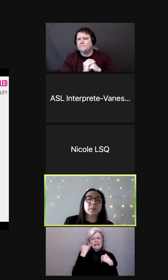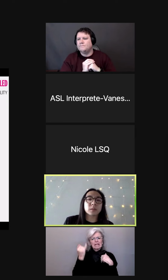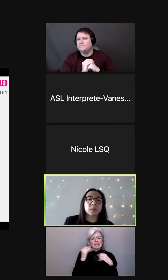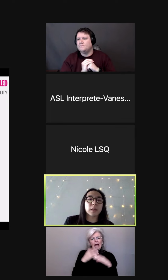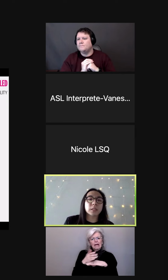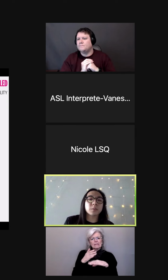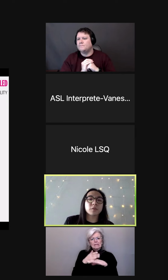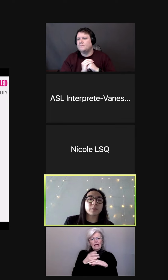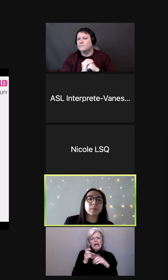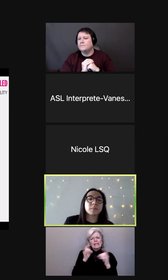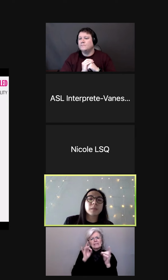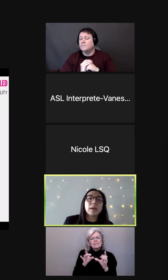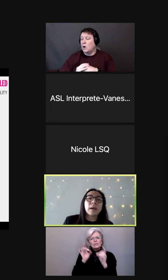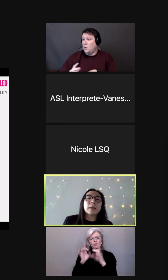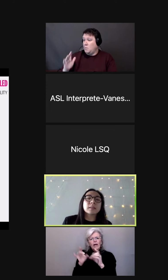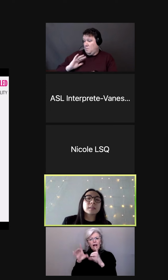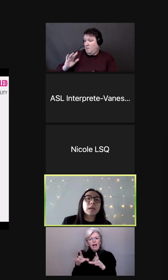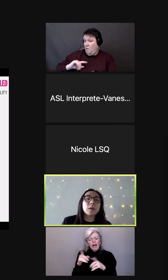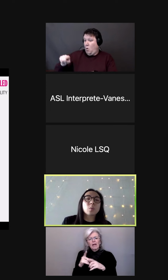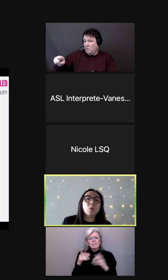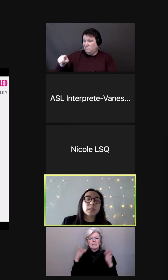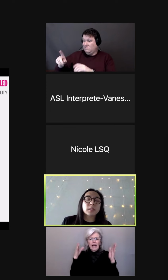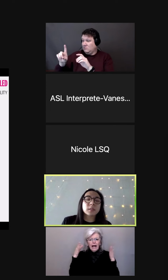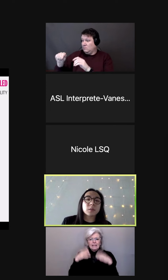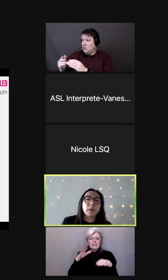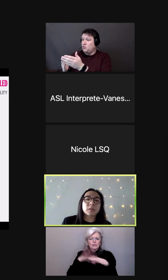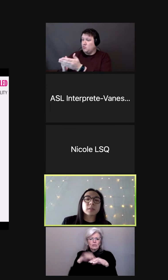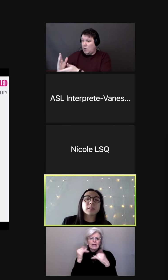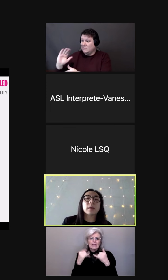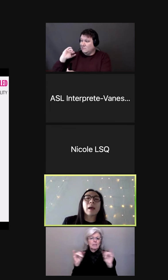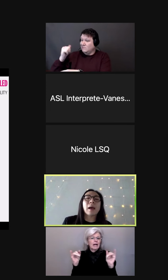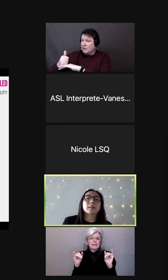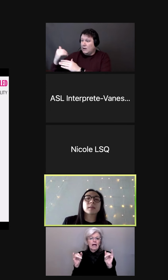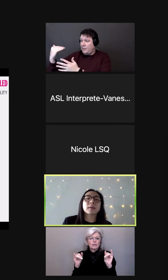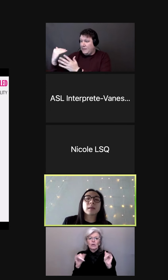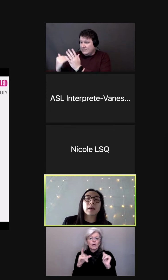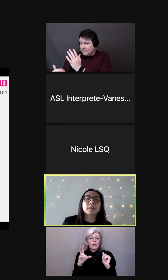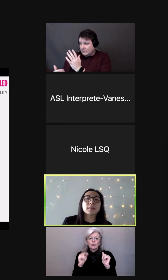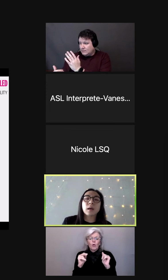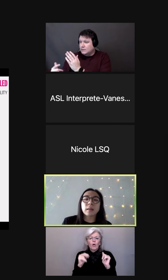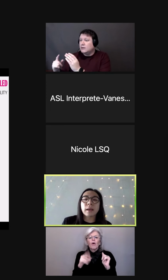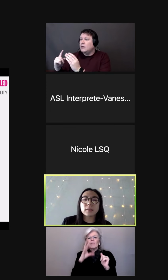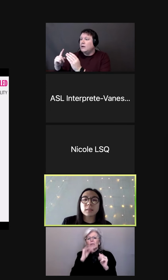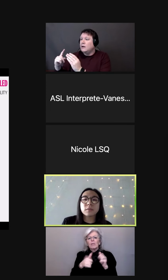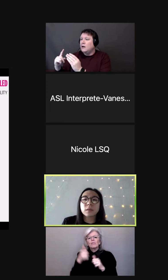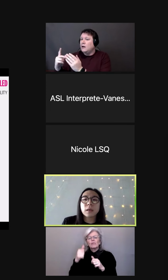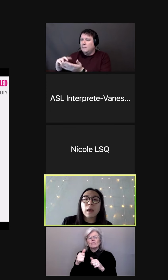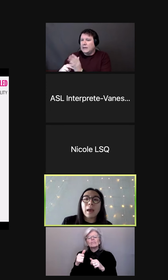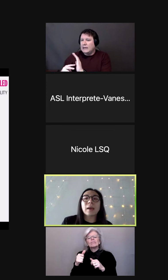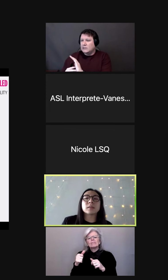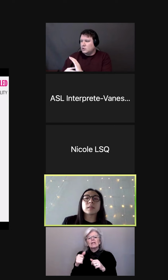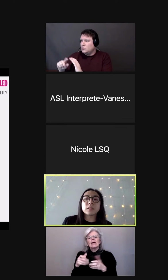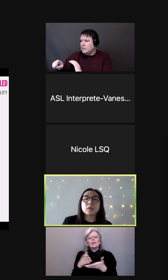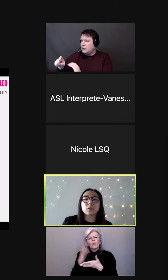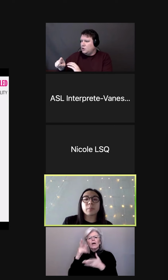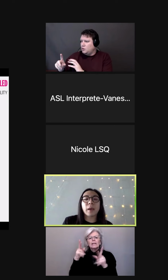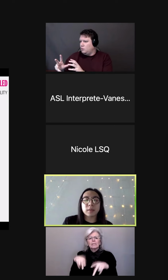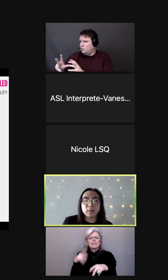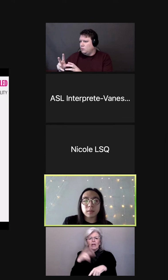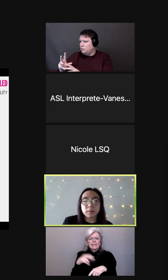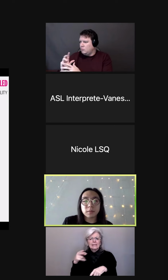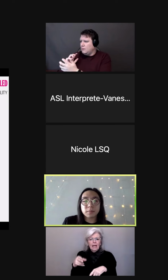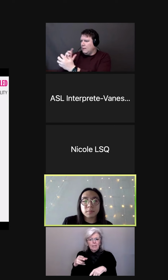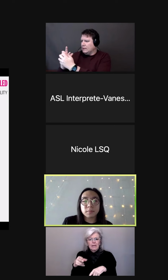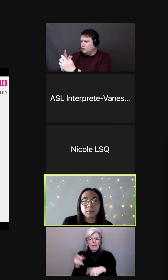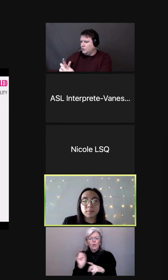individualisé et axer sur l'indépendance, mais plutôt parler du mouvement des droits des personnes handicapées et